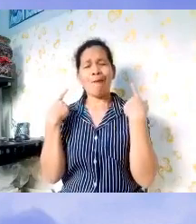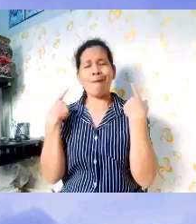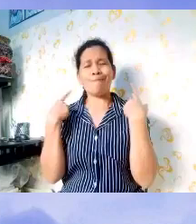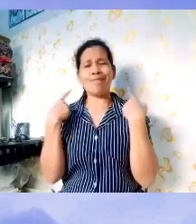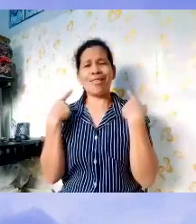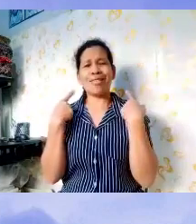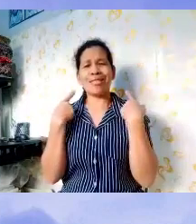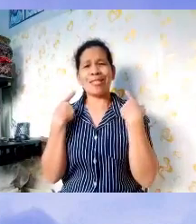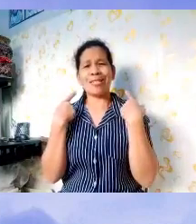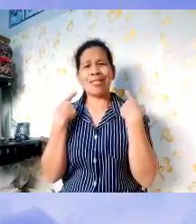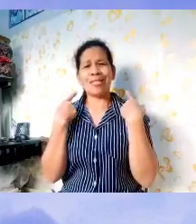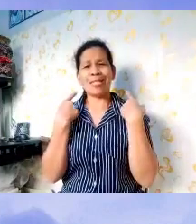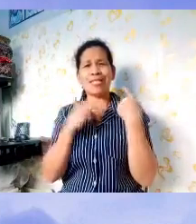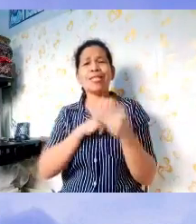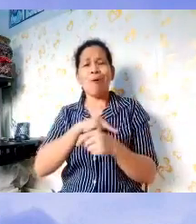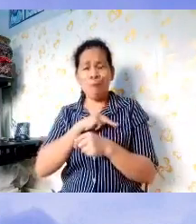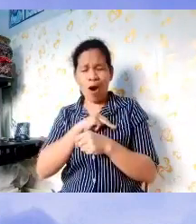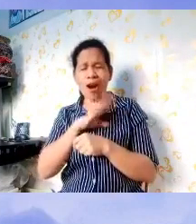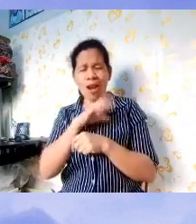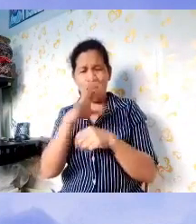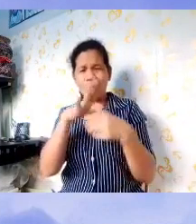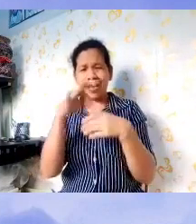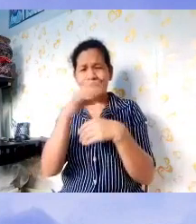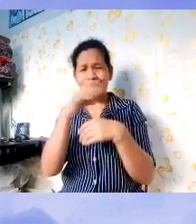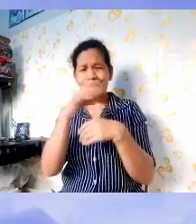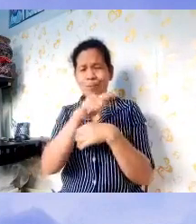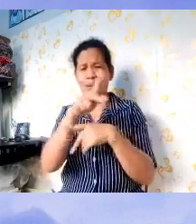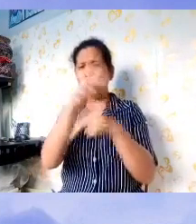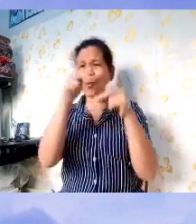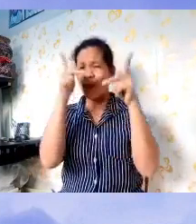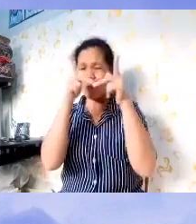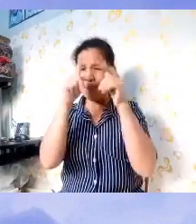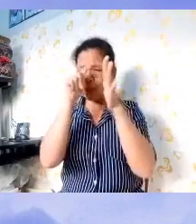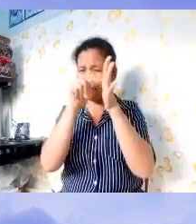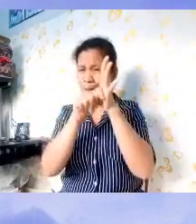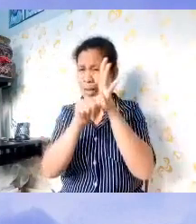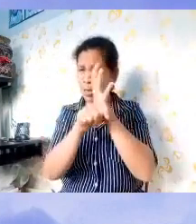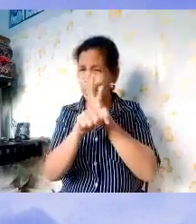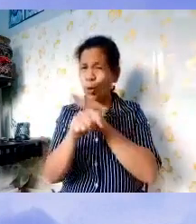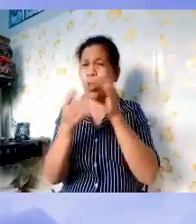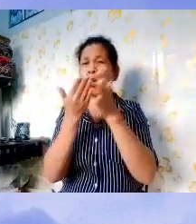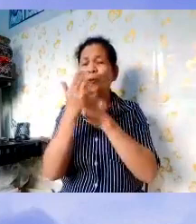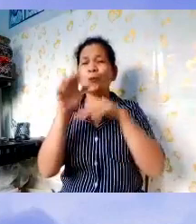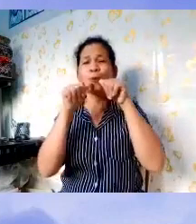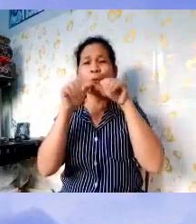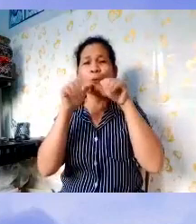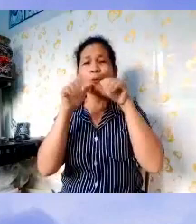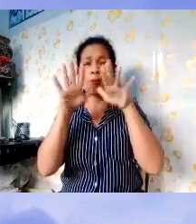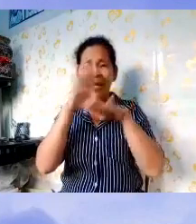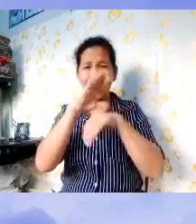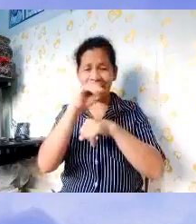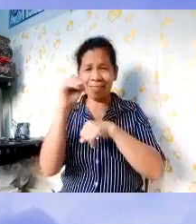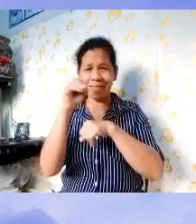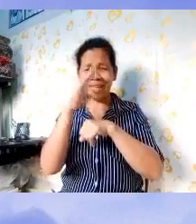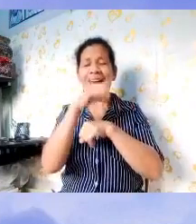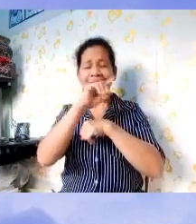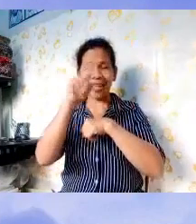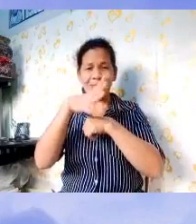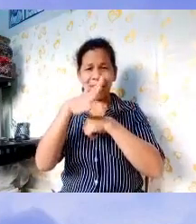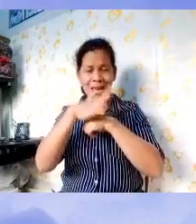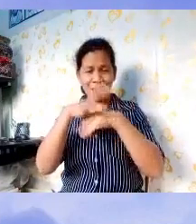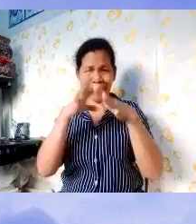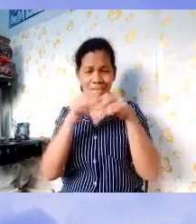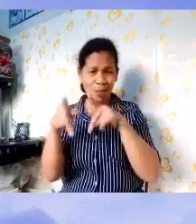spiritual perfection sa pamagitan lamang po ng biyaya at kapangyarihan na ipinangako po